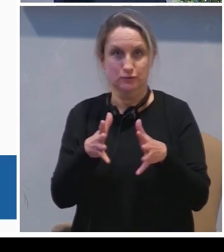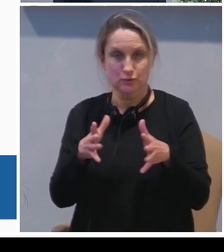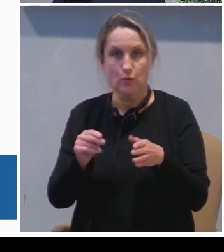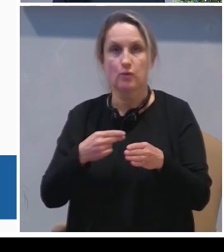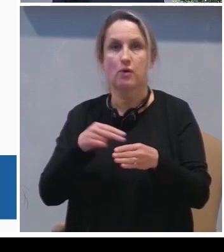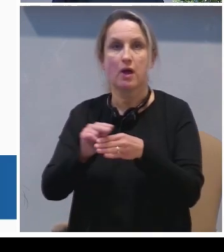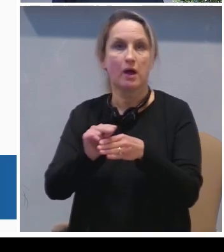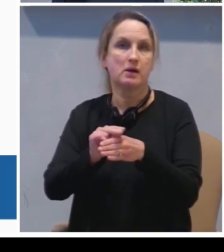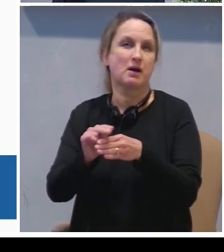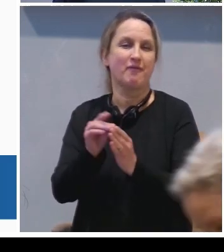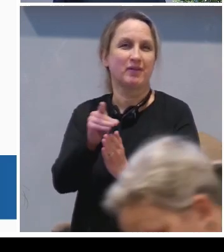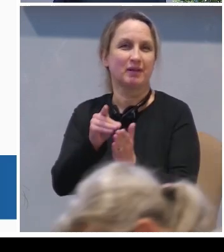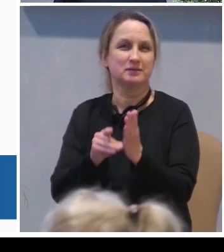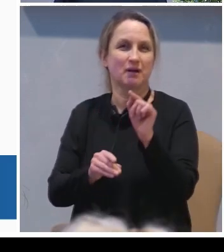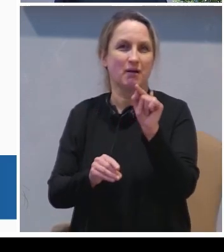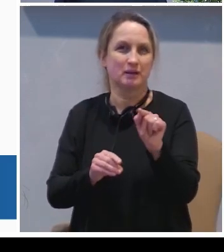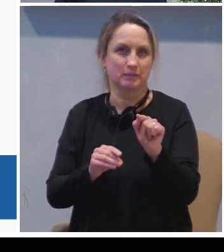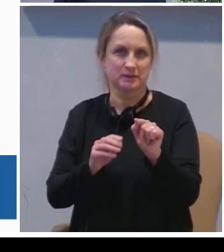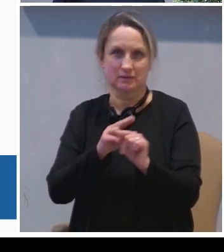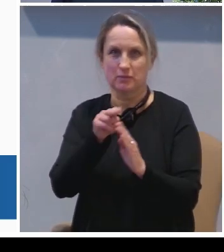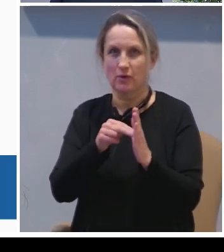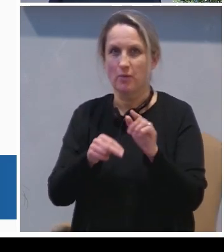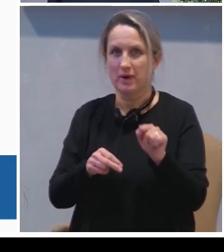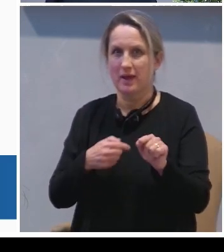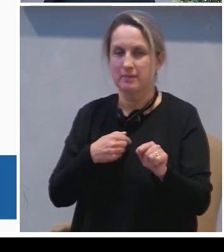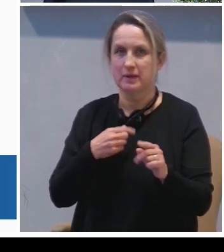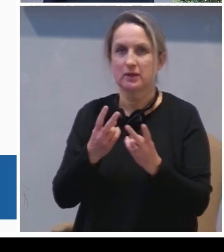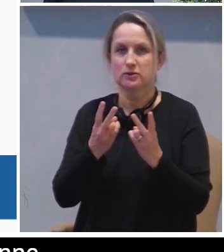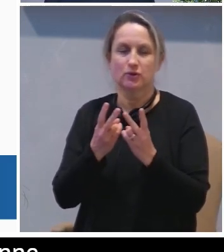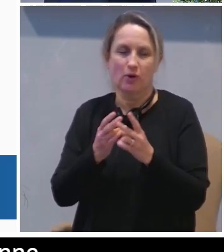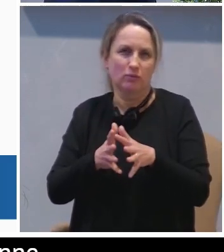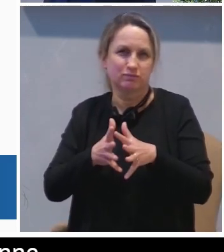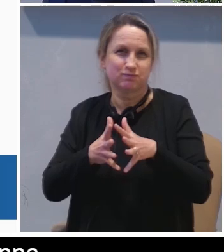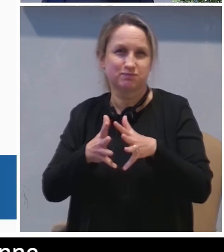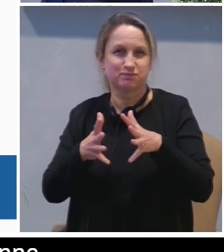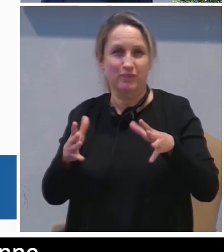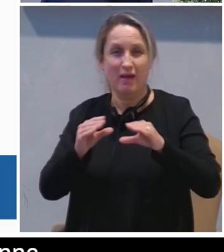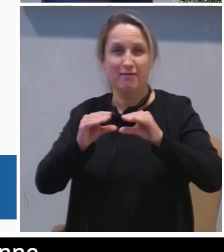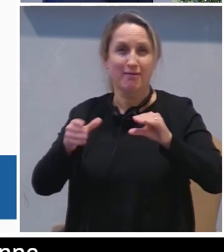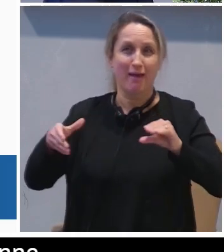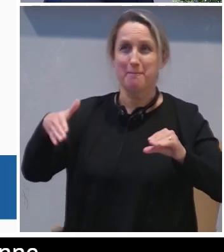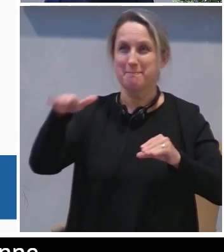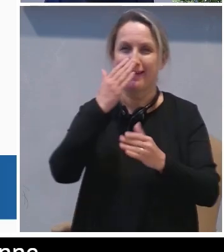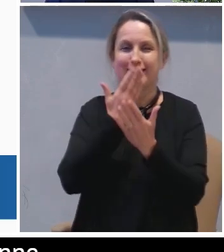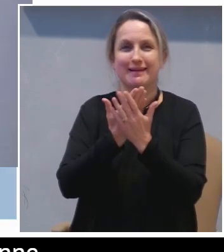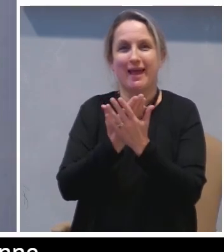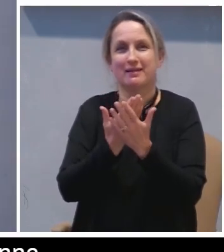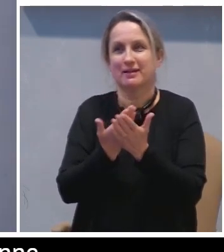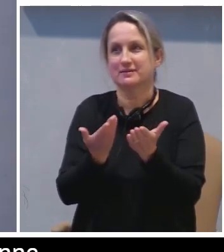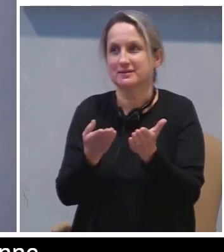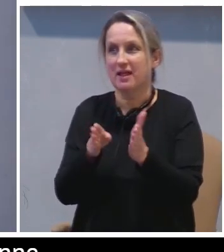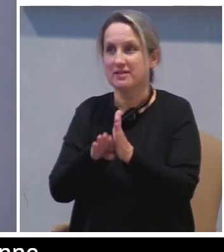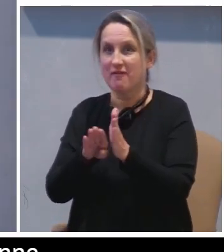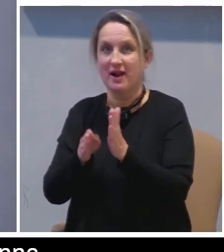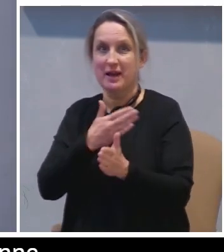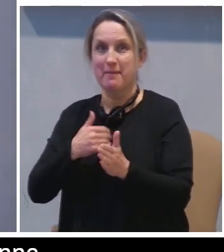lihasvalk, selle The uurija on second väga kenasti largest öelnud, et see on nagu muscular protein hiidjäämägi võrreldes tavalise has näiteks been meie munamäega, compared kui to